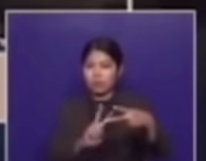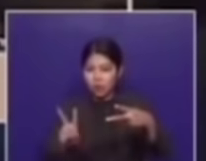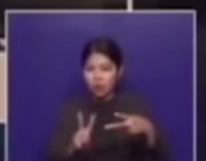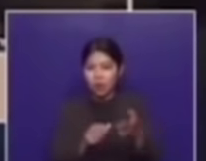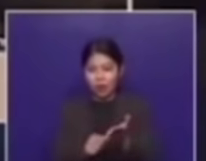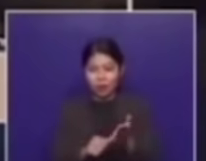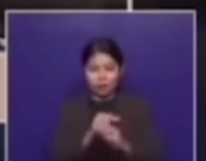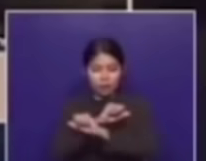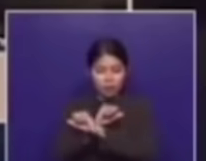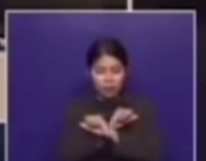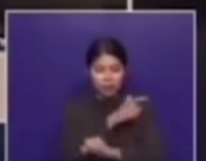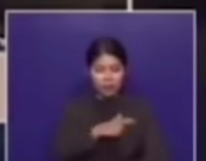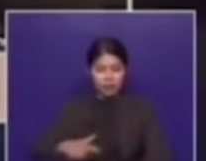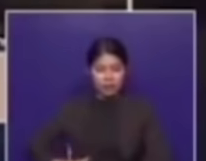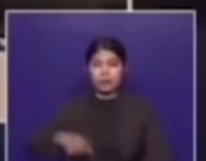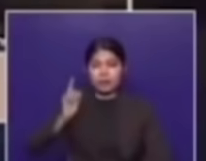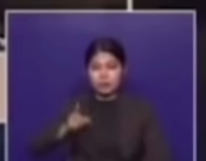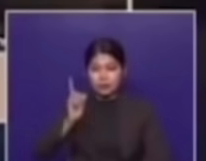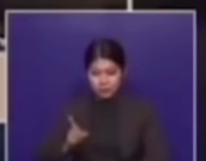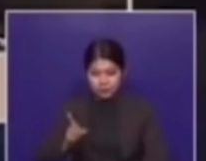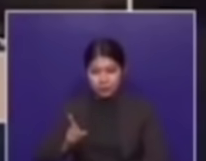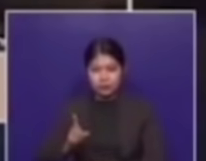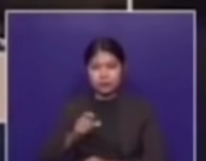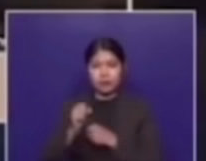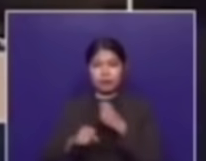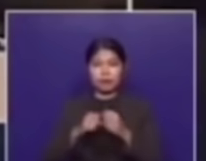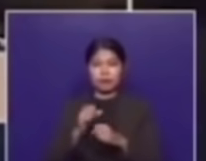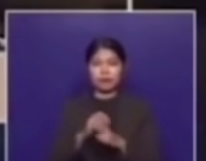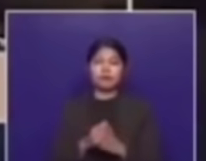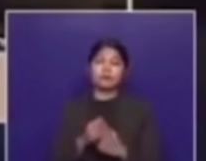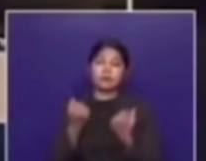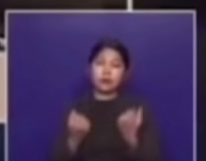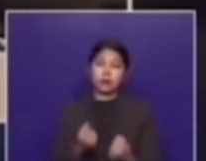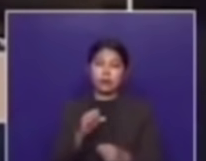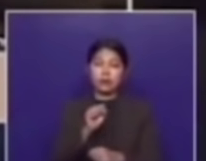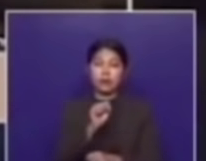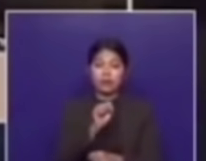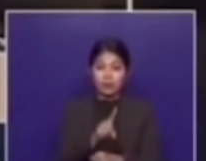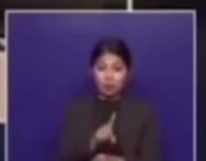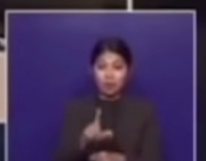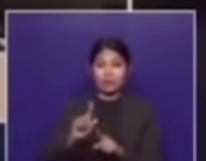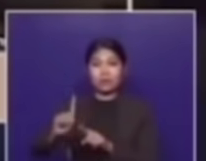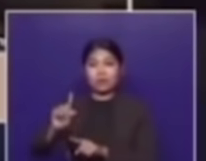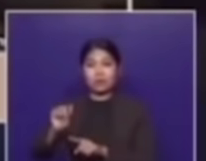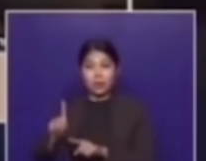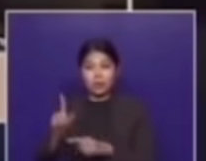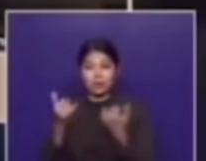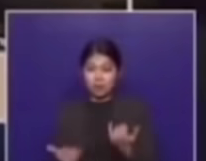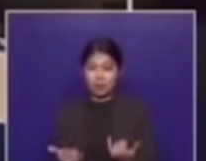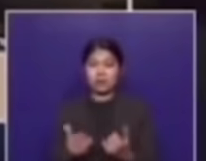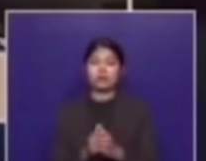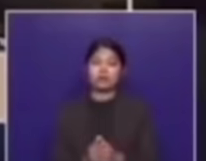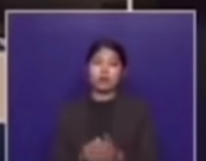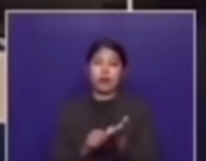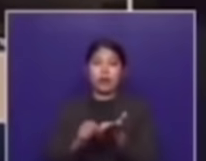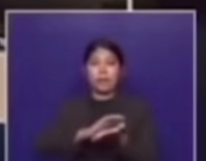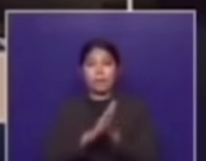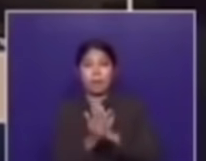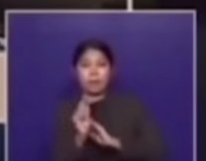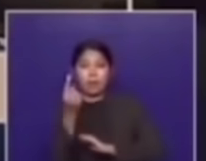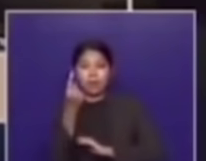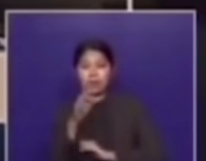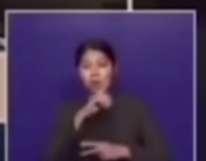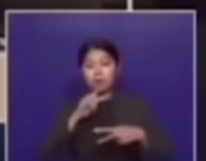าบันพระมหากษัตริย์ในศตวรรษที่21ถ้าเรายังหลีกเลี่ยงการแสวงหาฉันทามติใหม่ยังไม่ยอม